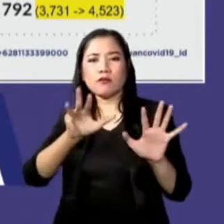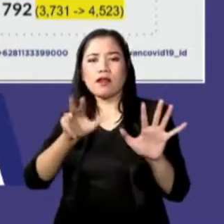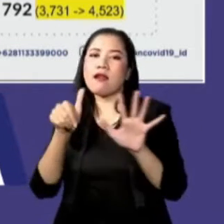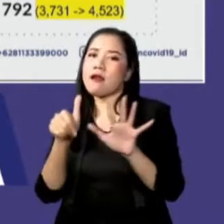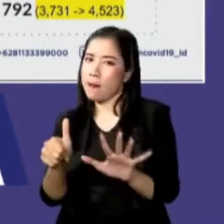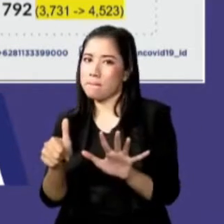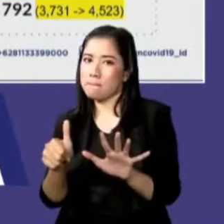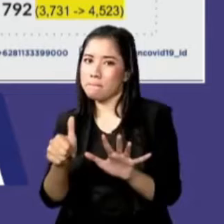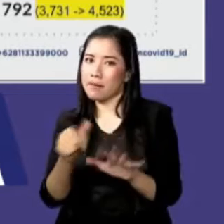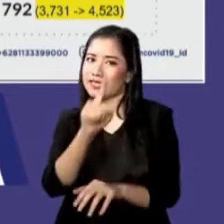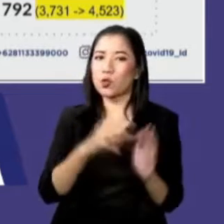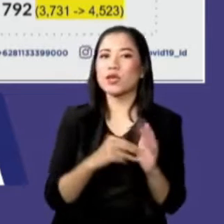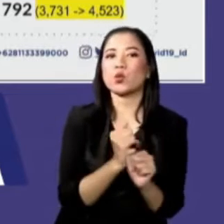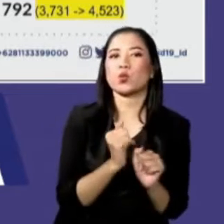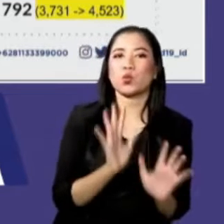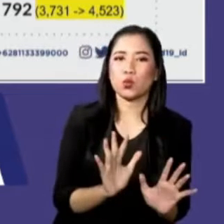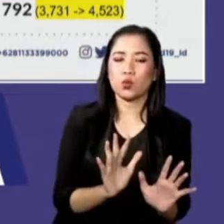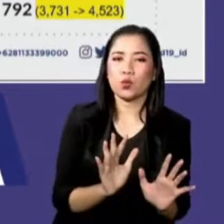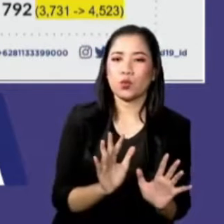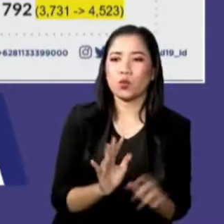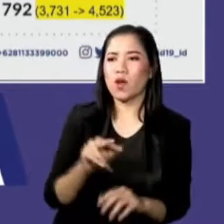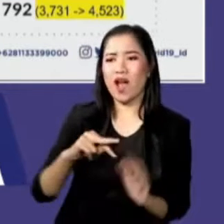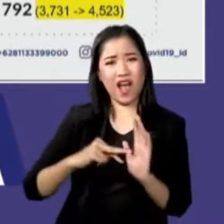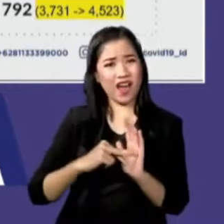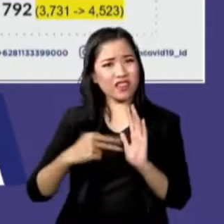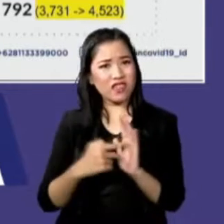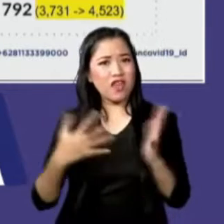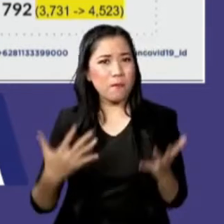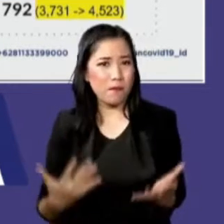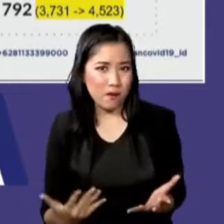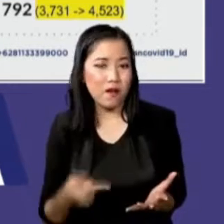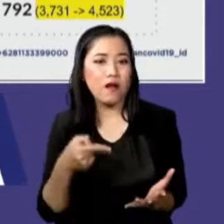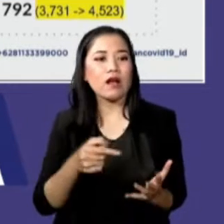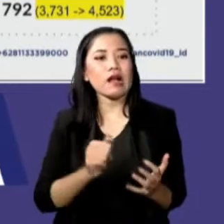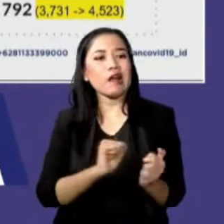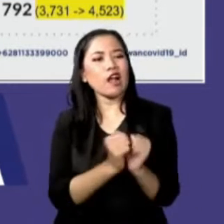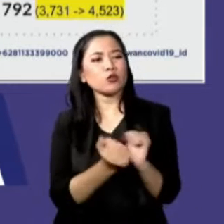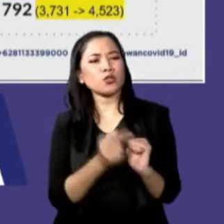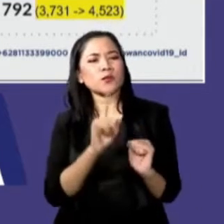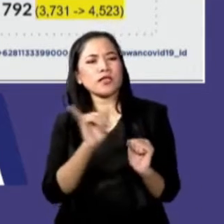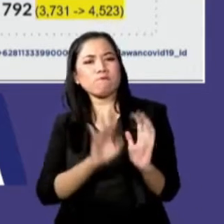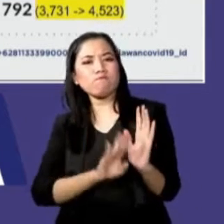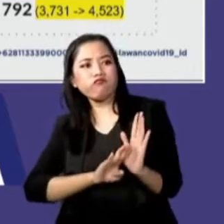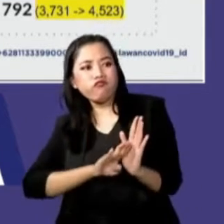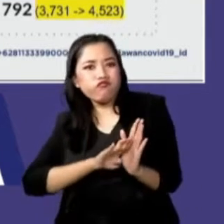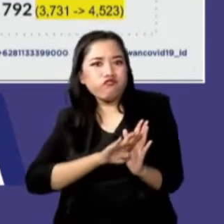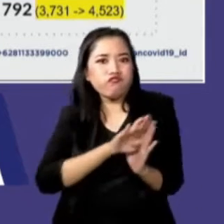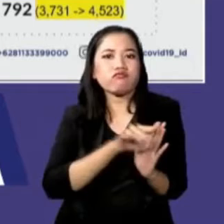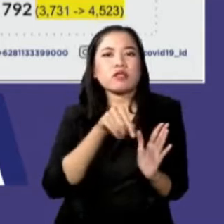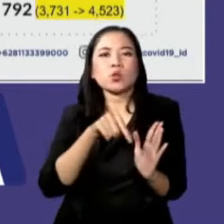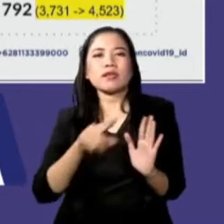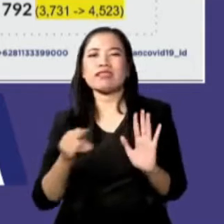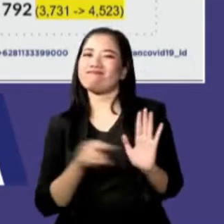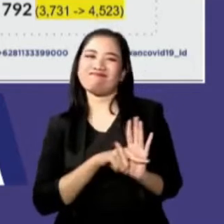2.196 kasus dalam satu minggu. Ini artinya terjadi perkembangan ke arah yang lebih buruk,